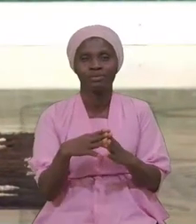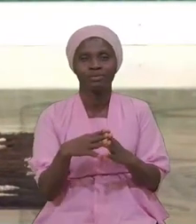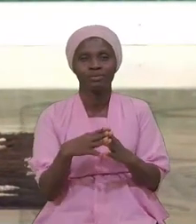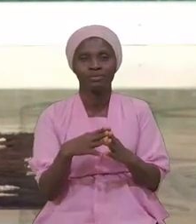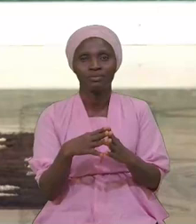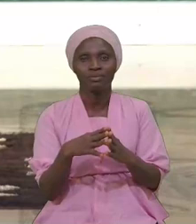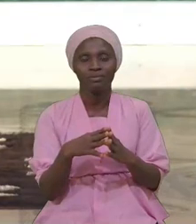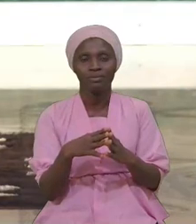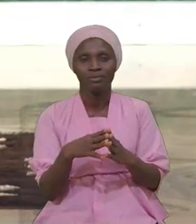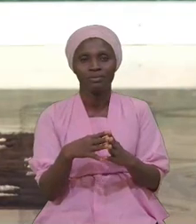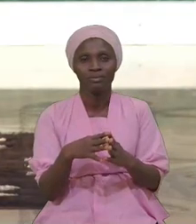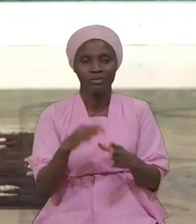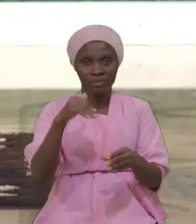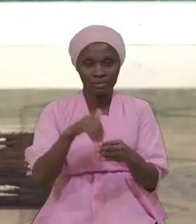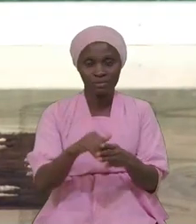Luc,